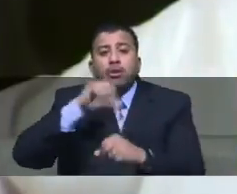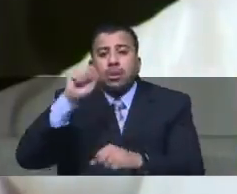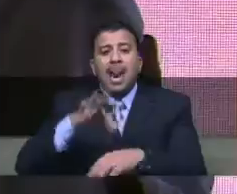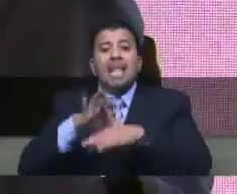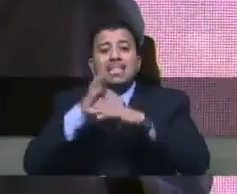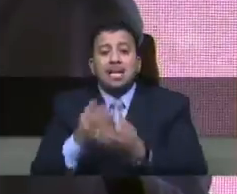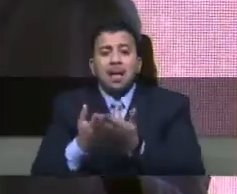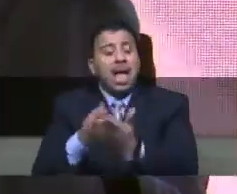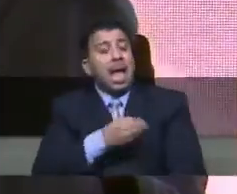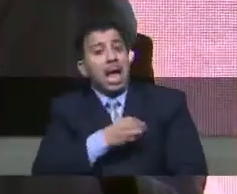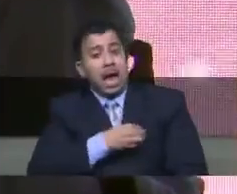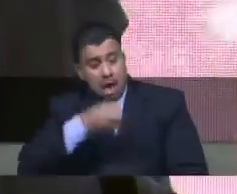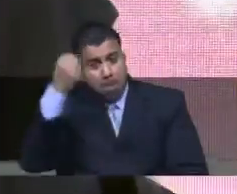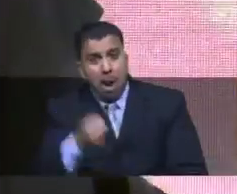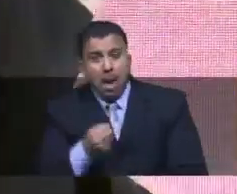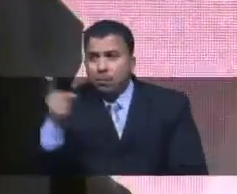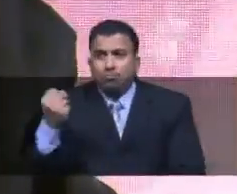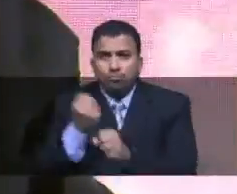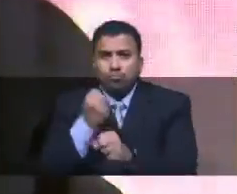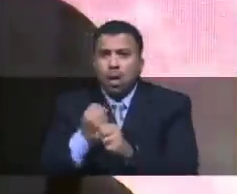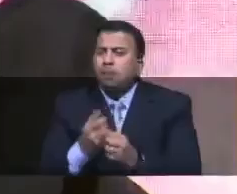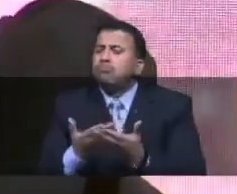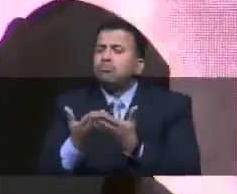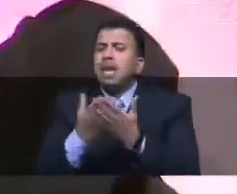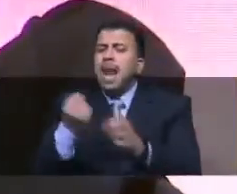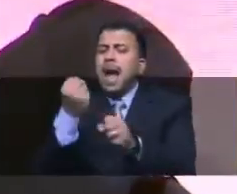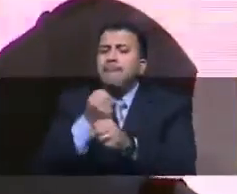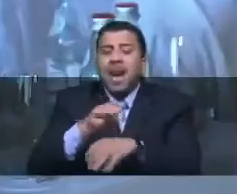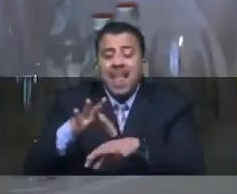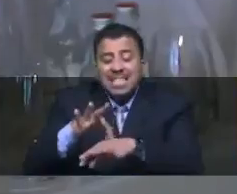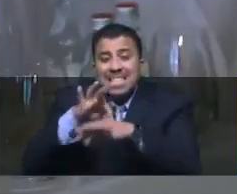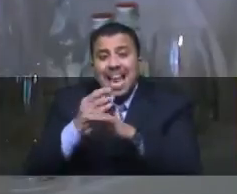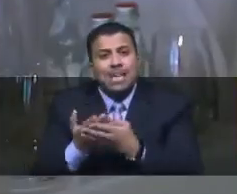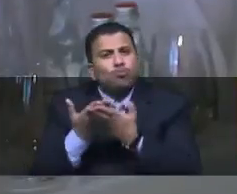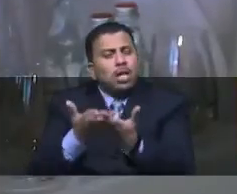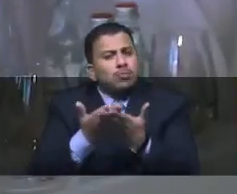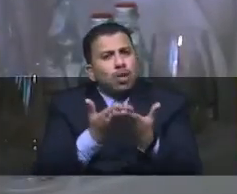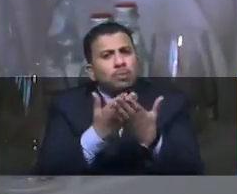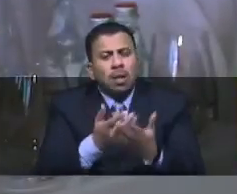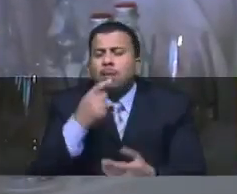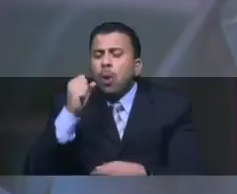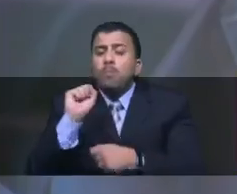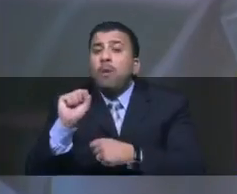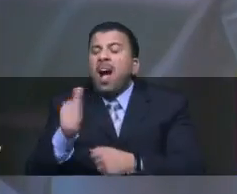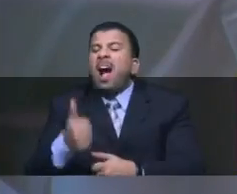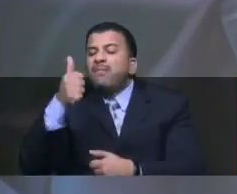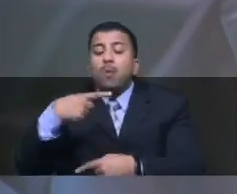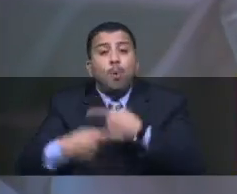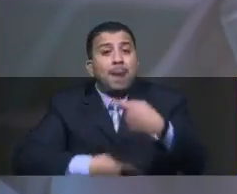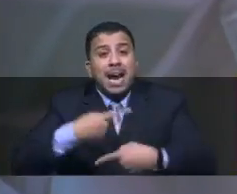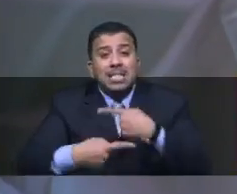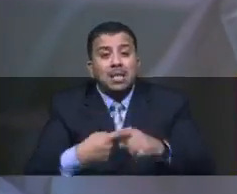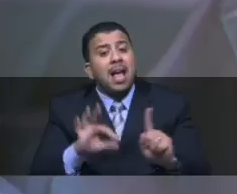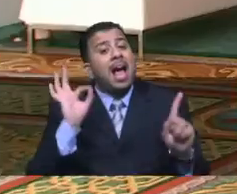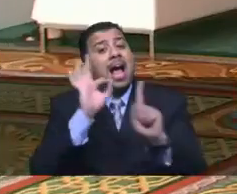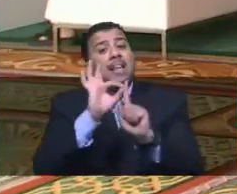الإنسانية إيماناً بجهودهم في إظهار مجالات العمل الإنساني وتبني أفضل الممارسات وصولاً